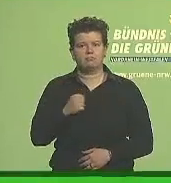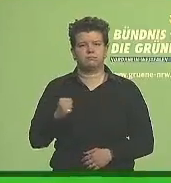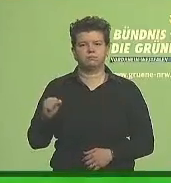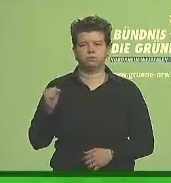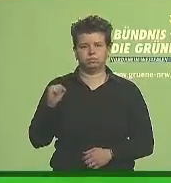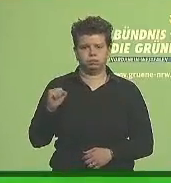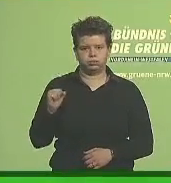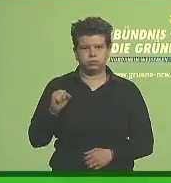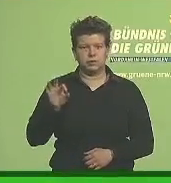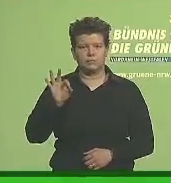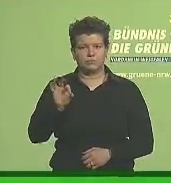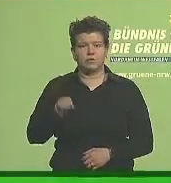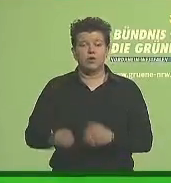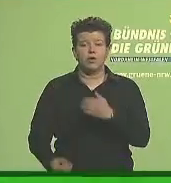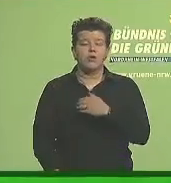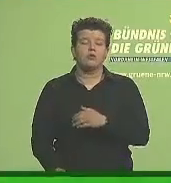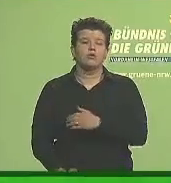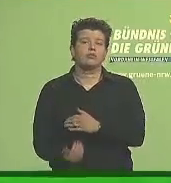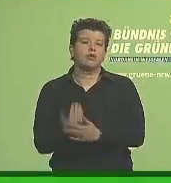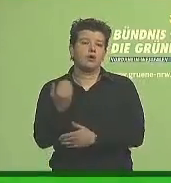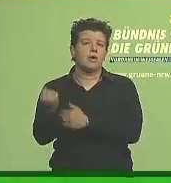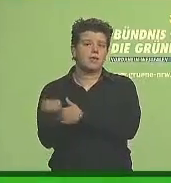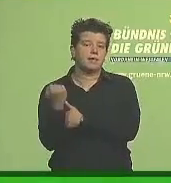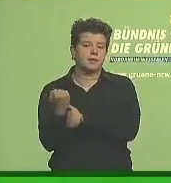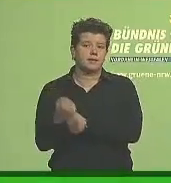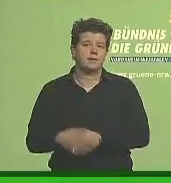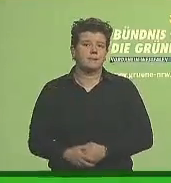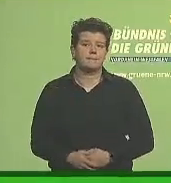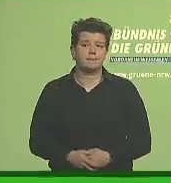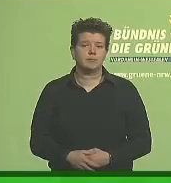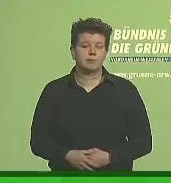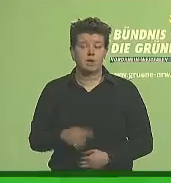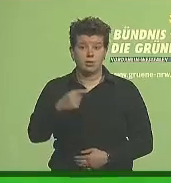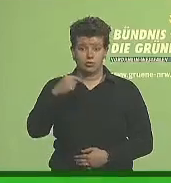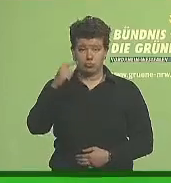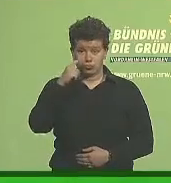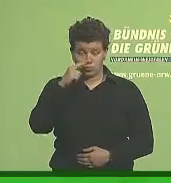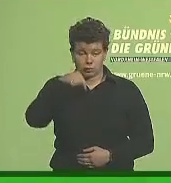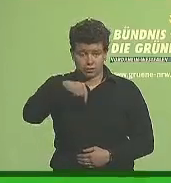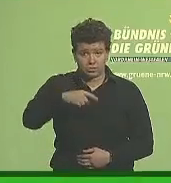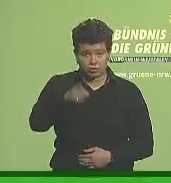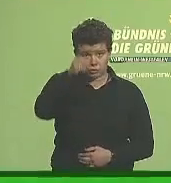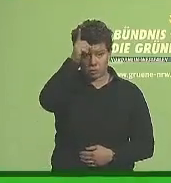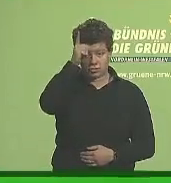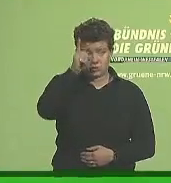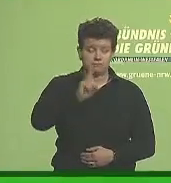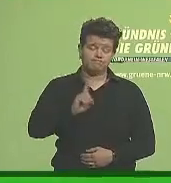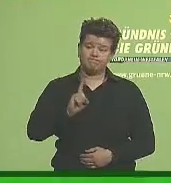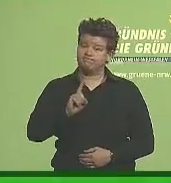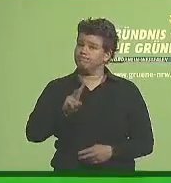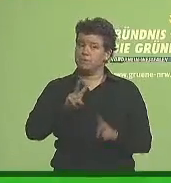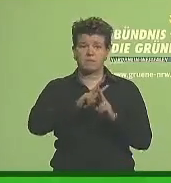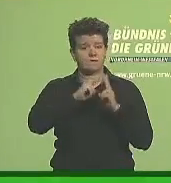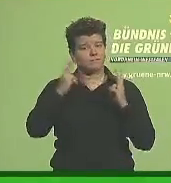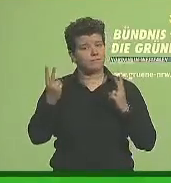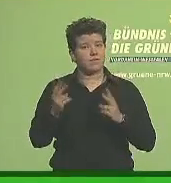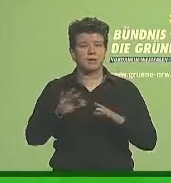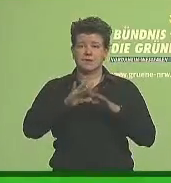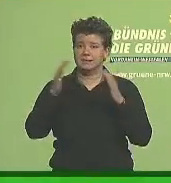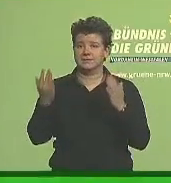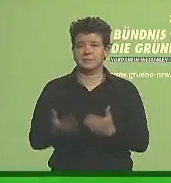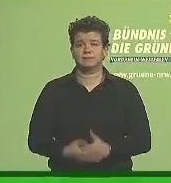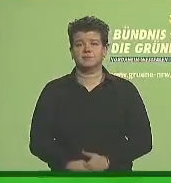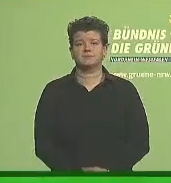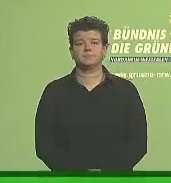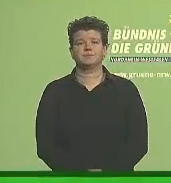der Erneuerbaren. Und das nicht nur bei uns, sondern weltweit. Weltweit haben wir es auch mit